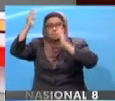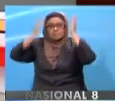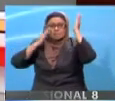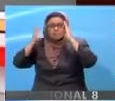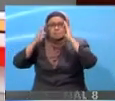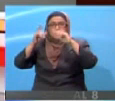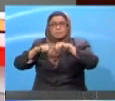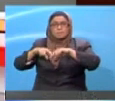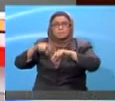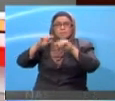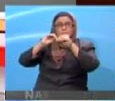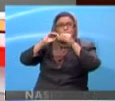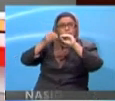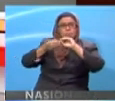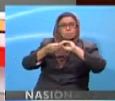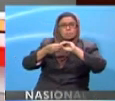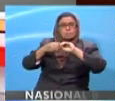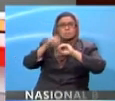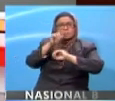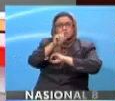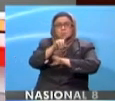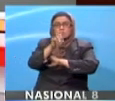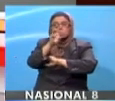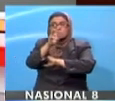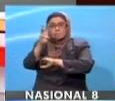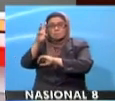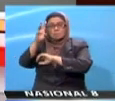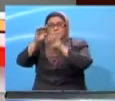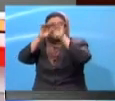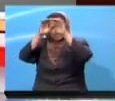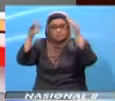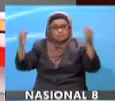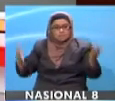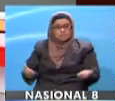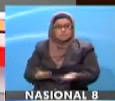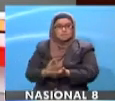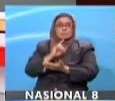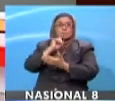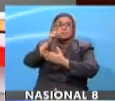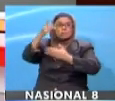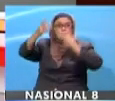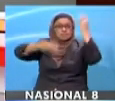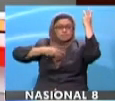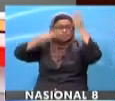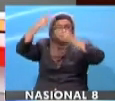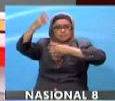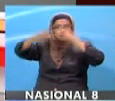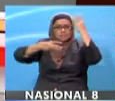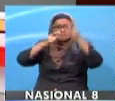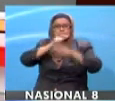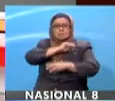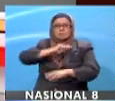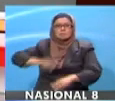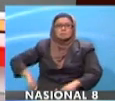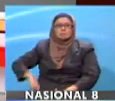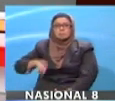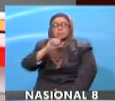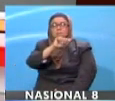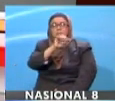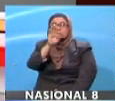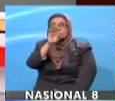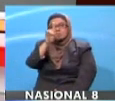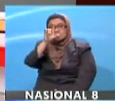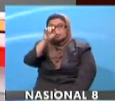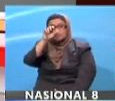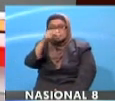166 dunia jelas merisaukan Presiden Persatuan Bola Sepak Malaysia FAM Tengku Abdullah Sultan Ahmad Shah. Justru baginda